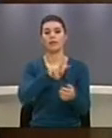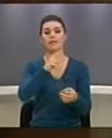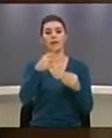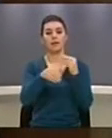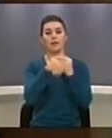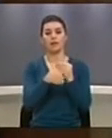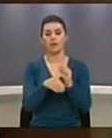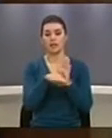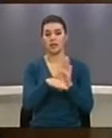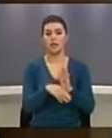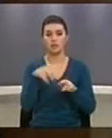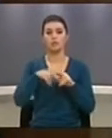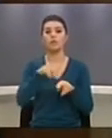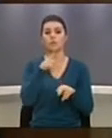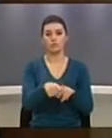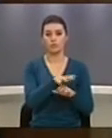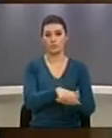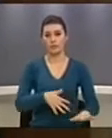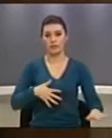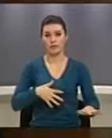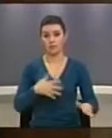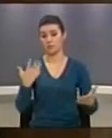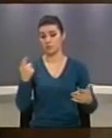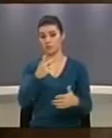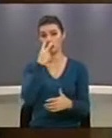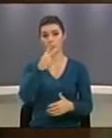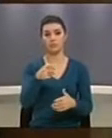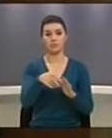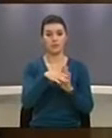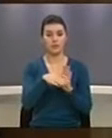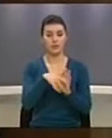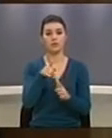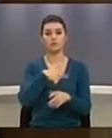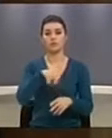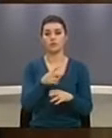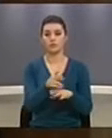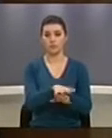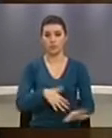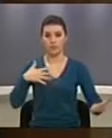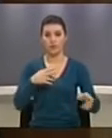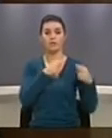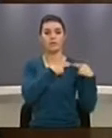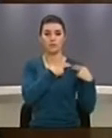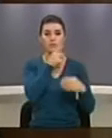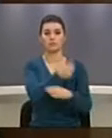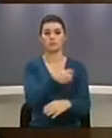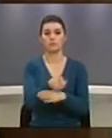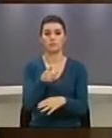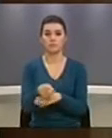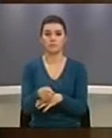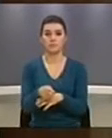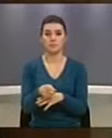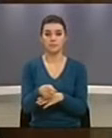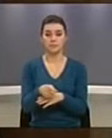të miratuar nga ekzekutivi. Pra, sipas kësaj dispozite, ekzekutivi do t'i japeshin autorizime mbi